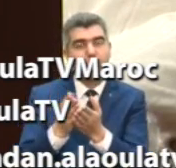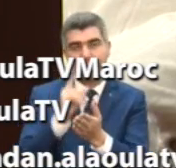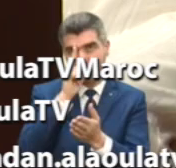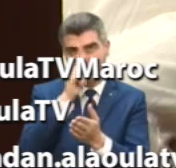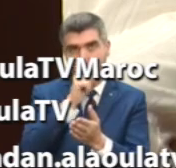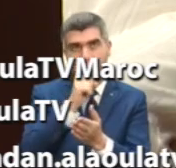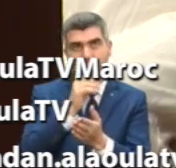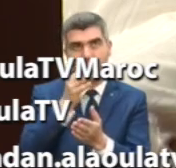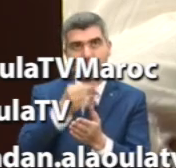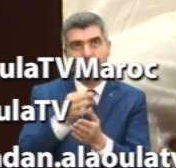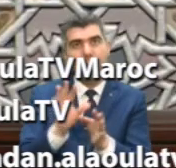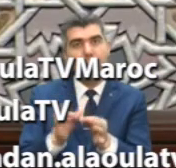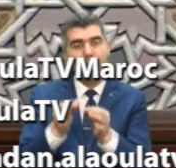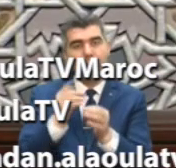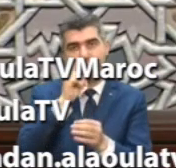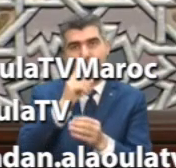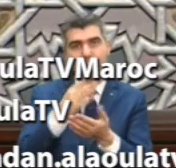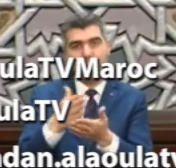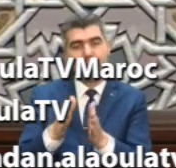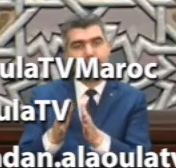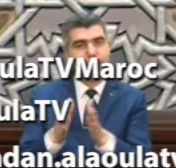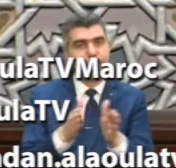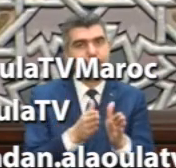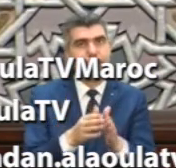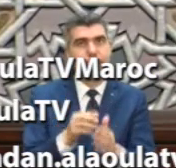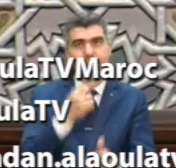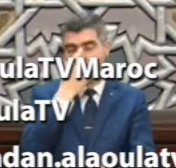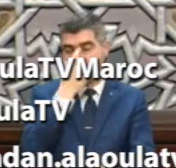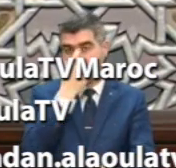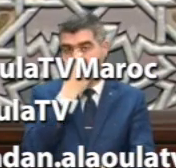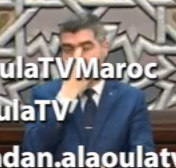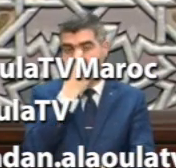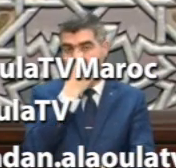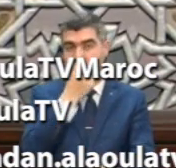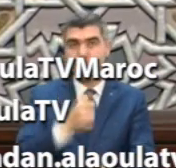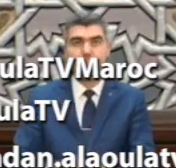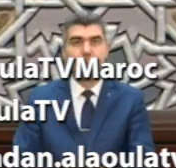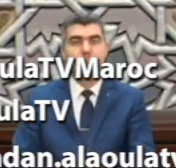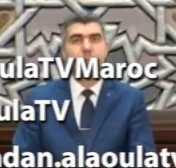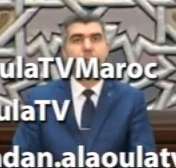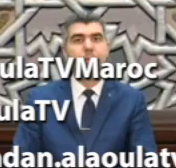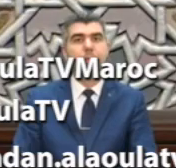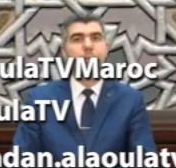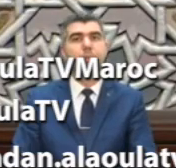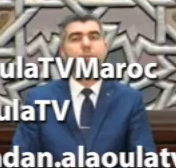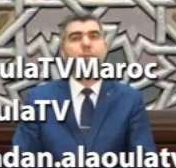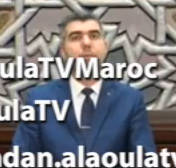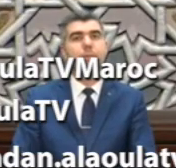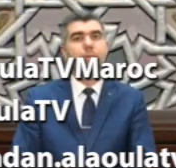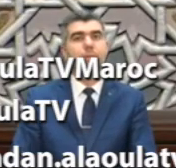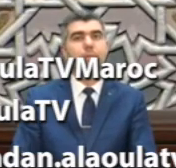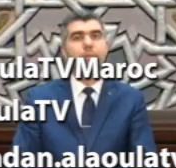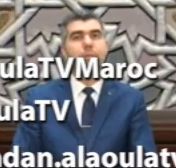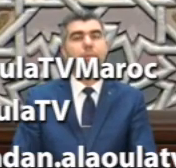عندها نتائج. شكرا إن شاء الله. الوزير. شكرا. تعقيب السيد نائب.